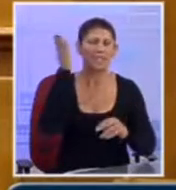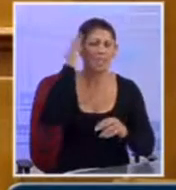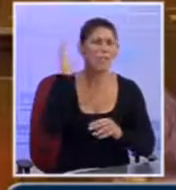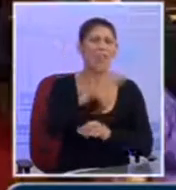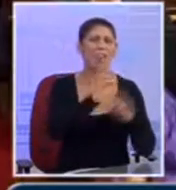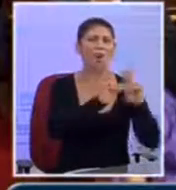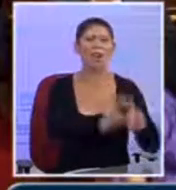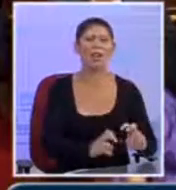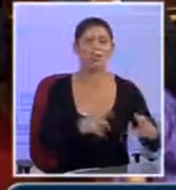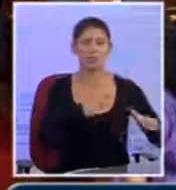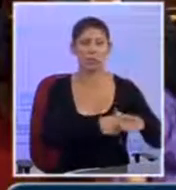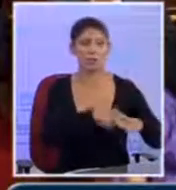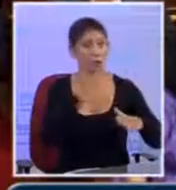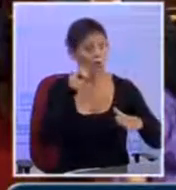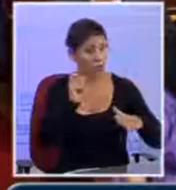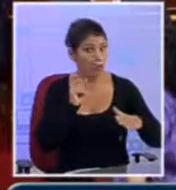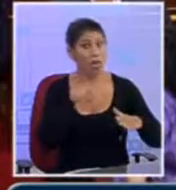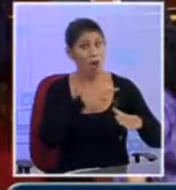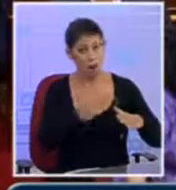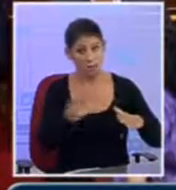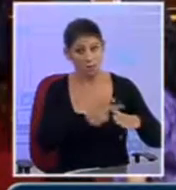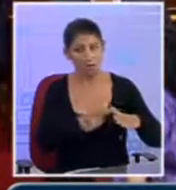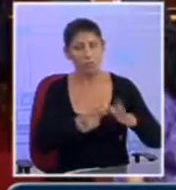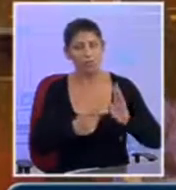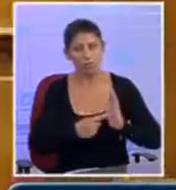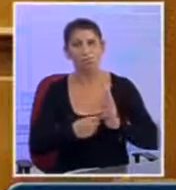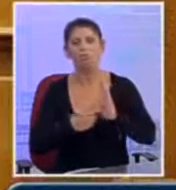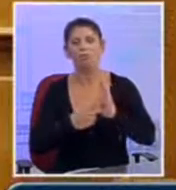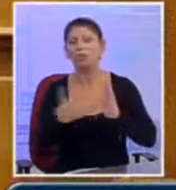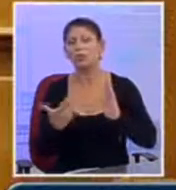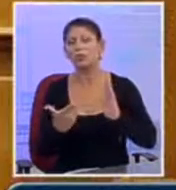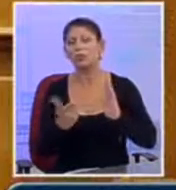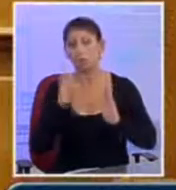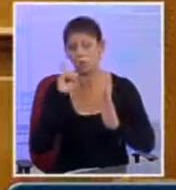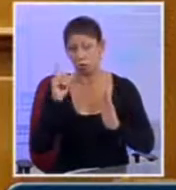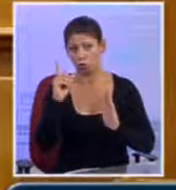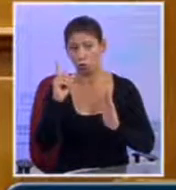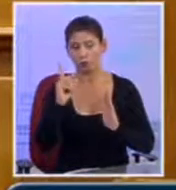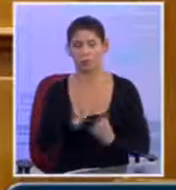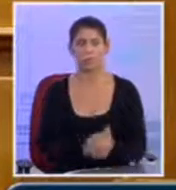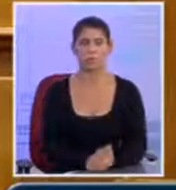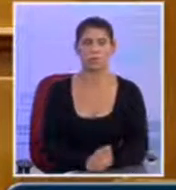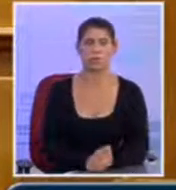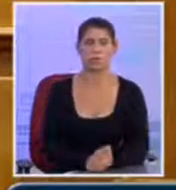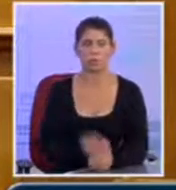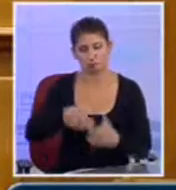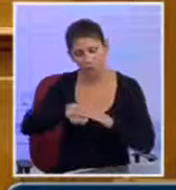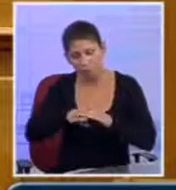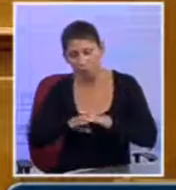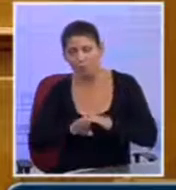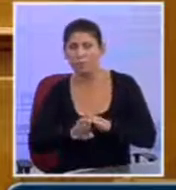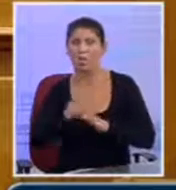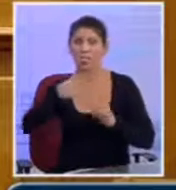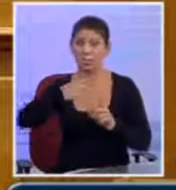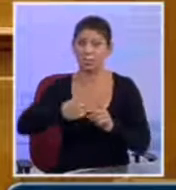οποίο εκ των δεδομένων αυτών η προβολή λέει ότι πρώτον η στροφή σε θετικό πρόσημο μπορεί